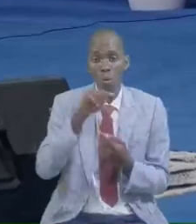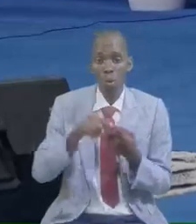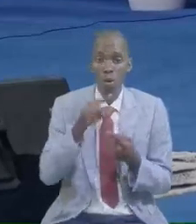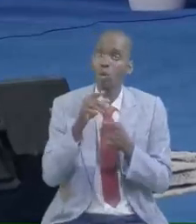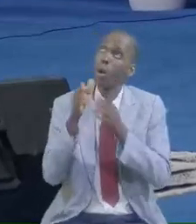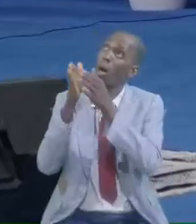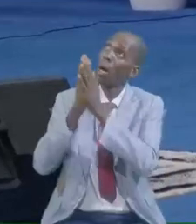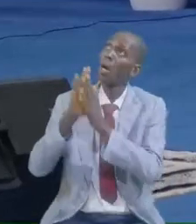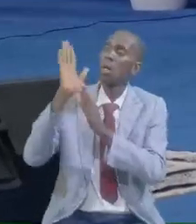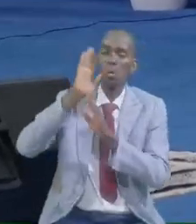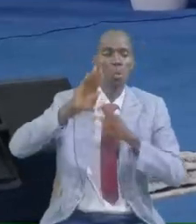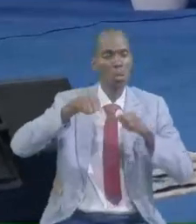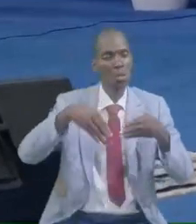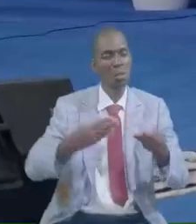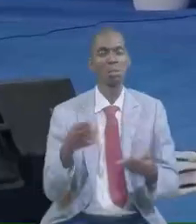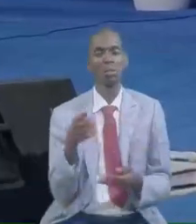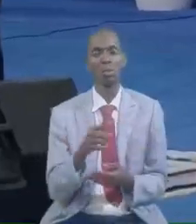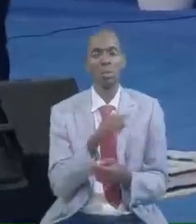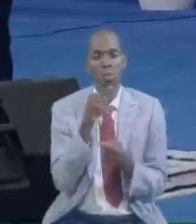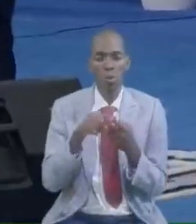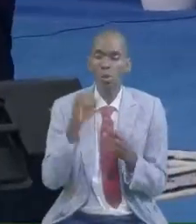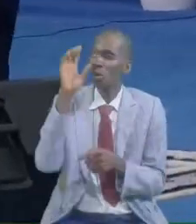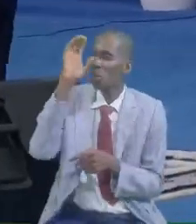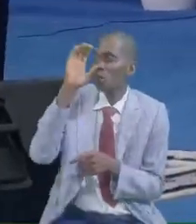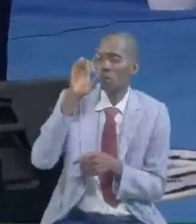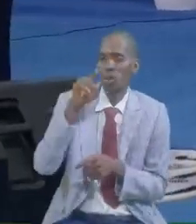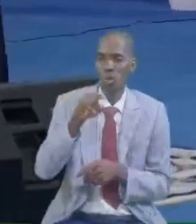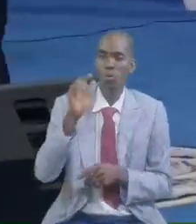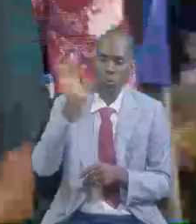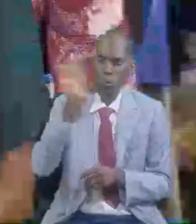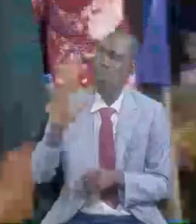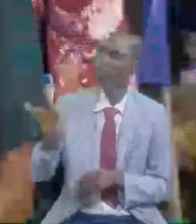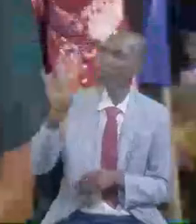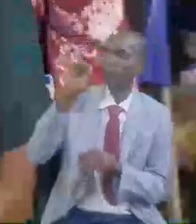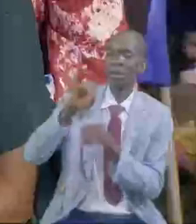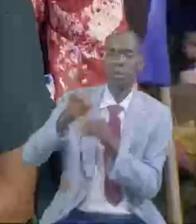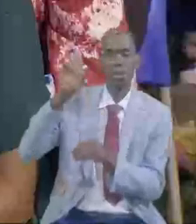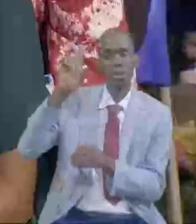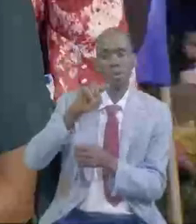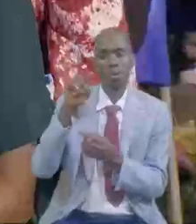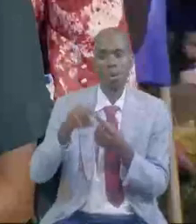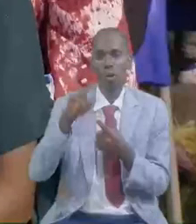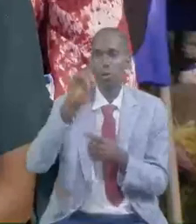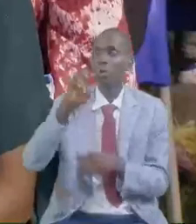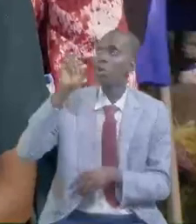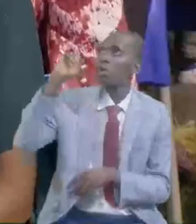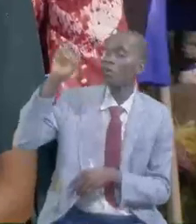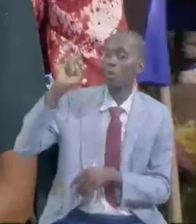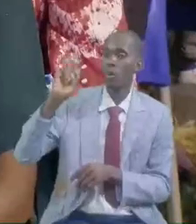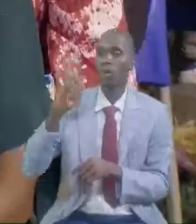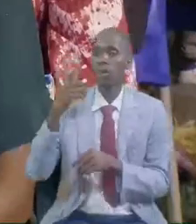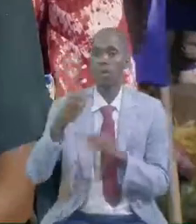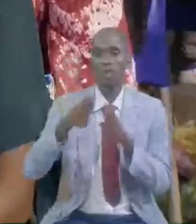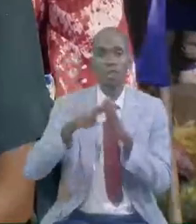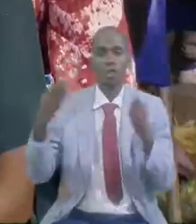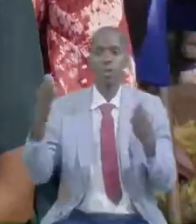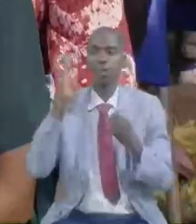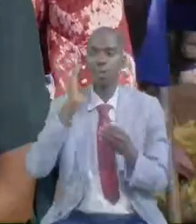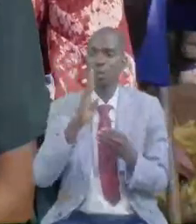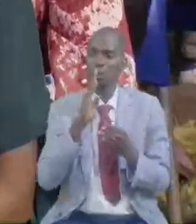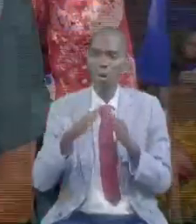donnera. Quand vous cherchez, vous allez trouver. Et lorsque vous frappez, la porte vous sera